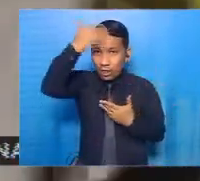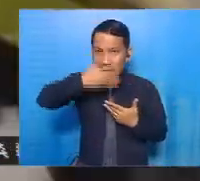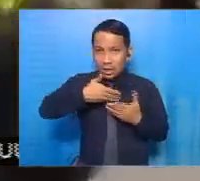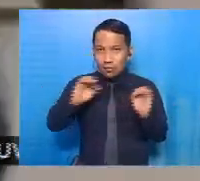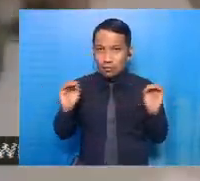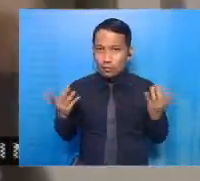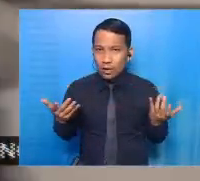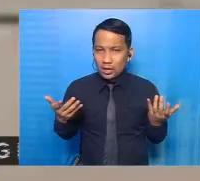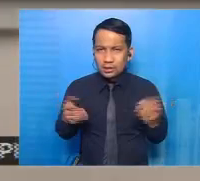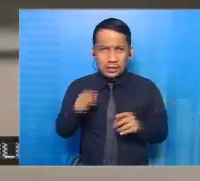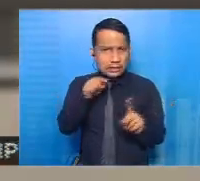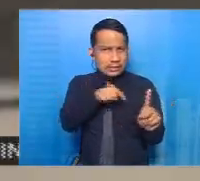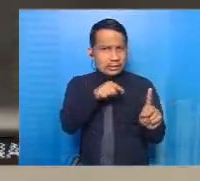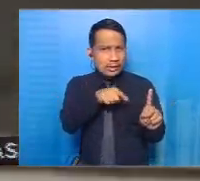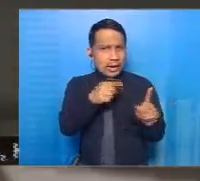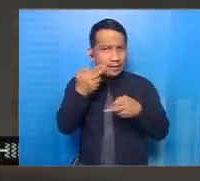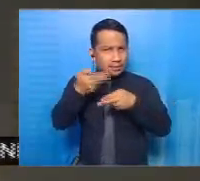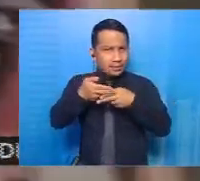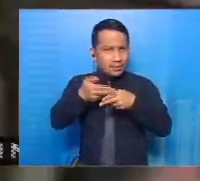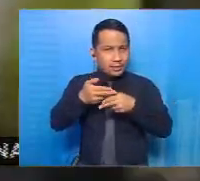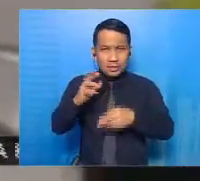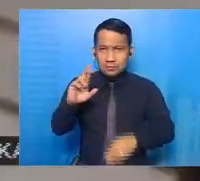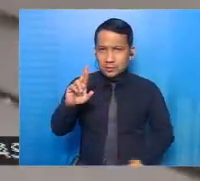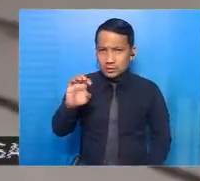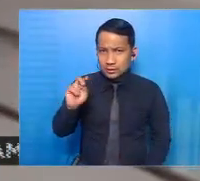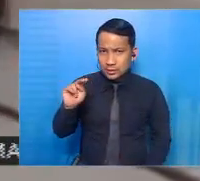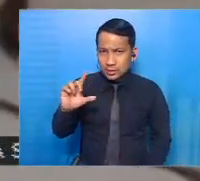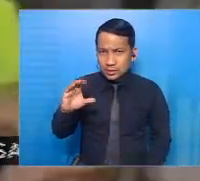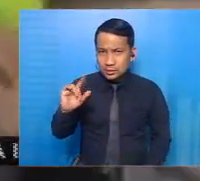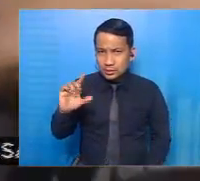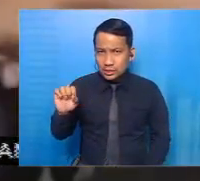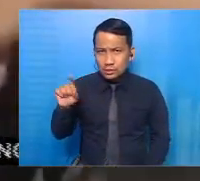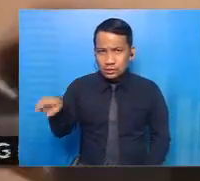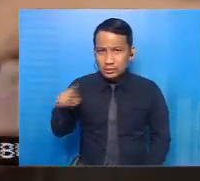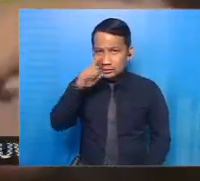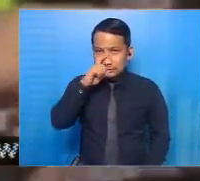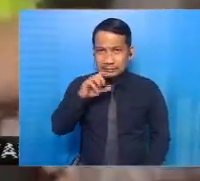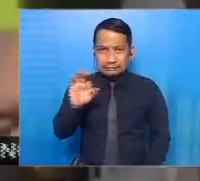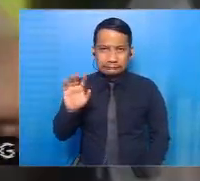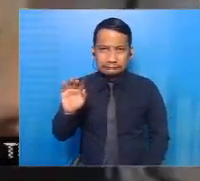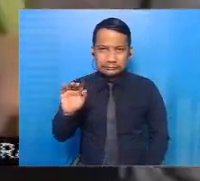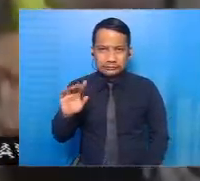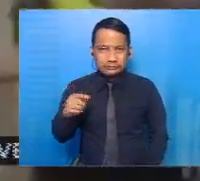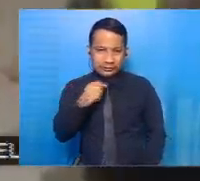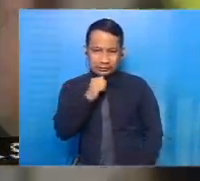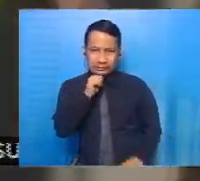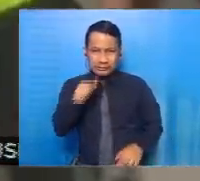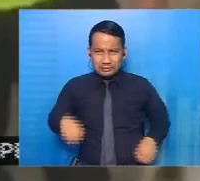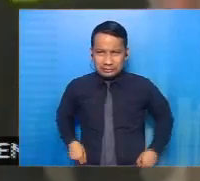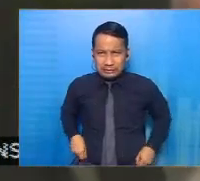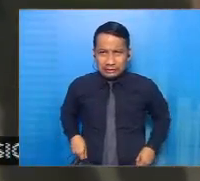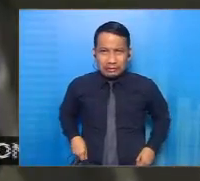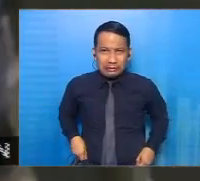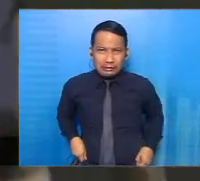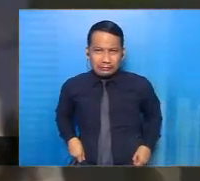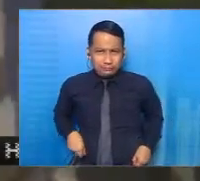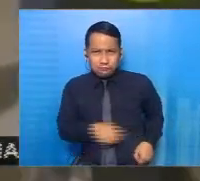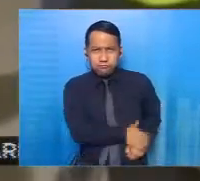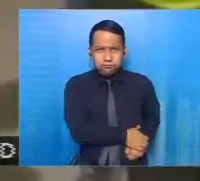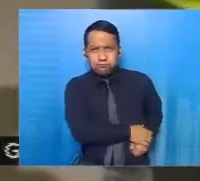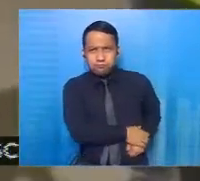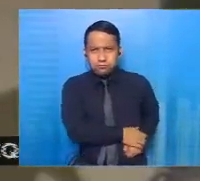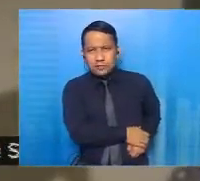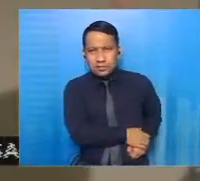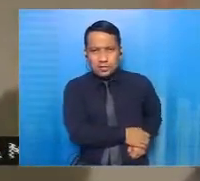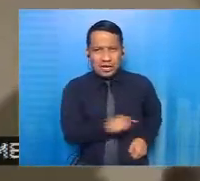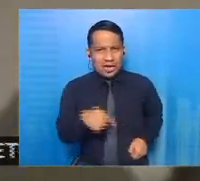shield. Nakilala siyang si Renz Candelario, 19 anyos. Makikita sa video na ayaw niyang tanggalin ang kanyang kaliwang kamay sa bulsa